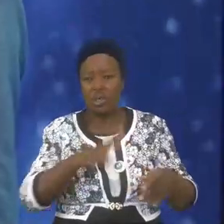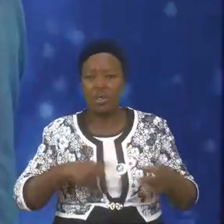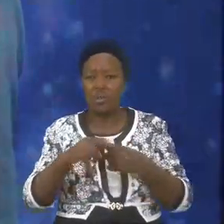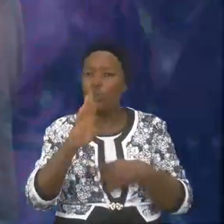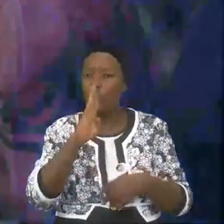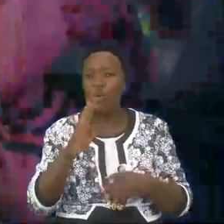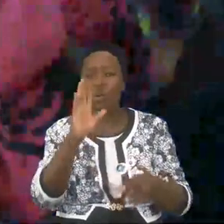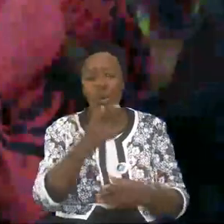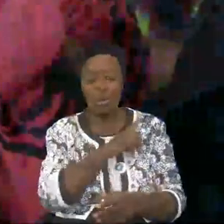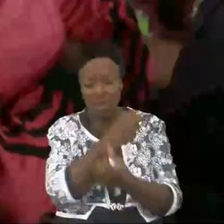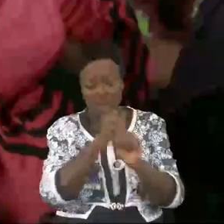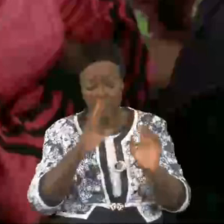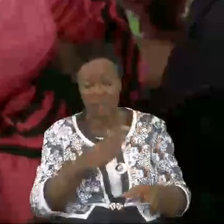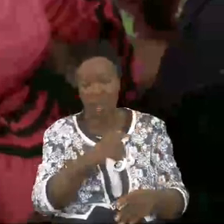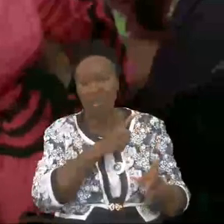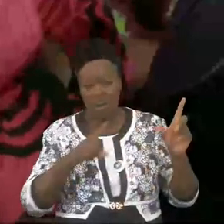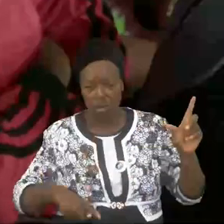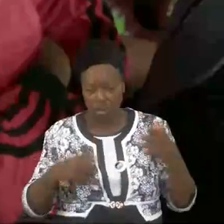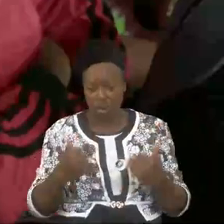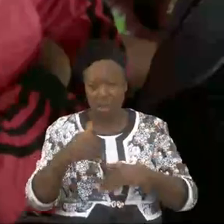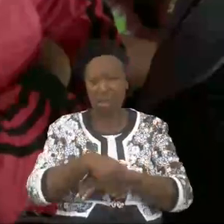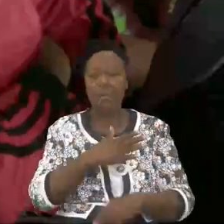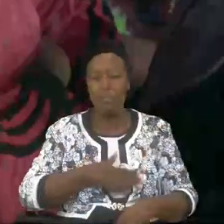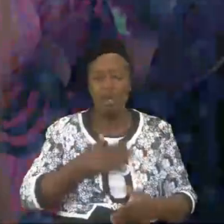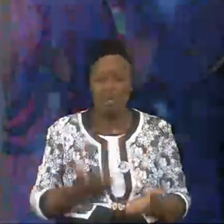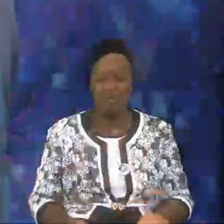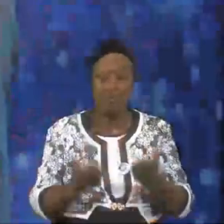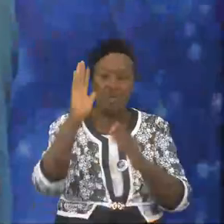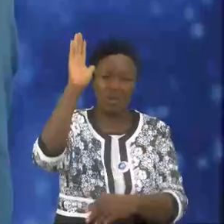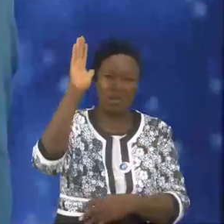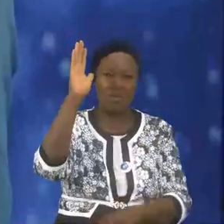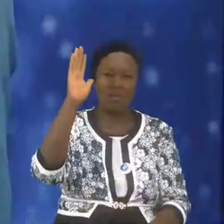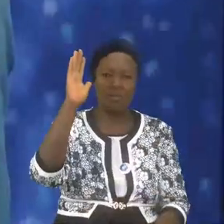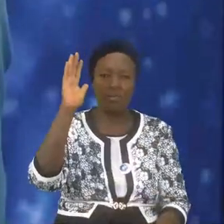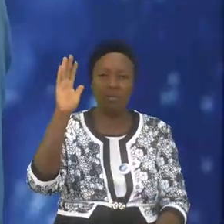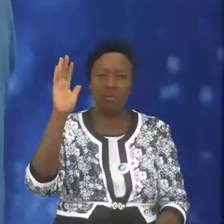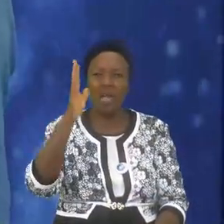sauveur, pour qu'il soit ton Seigneur ce soir. Où es-tu? Lève ta main là-bas